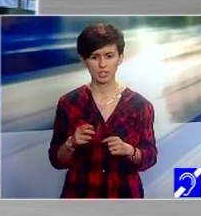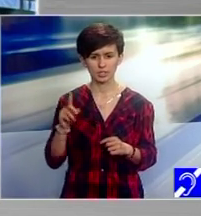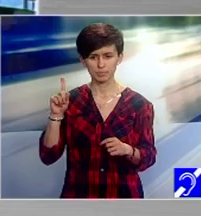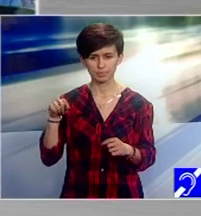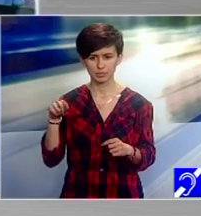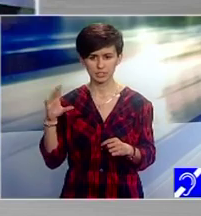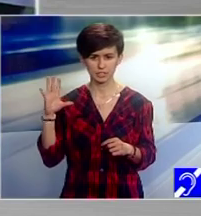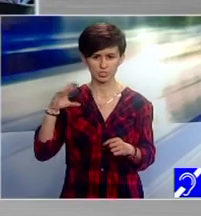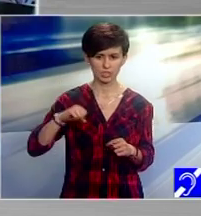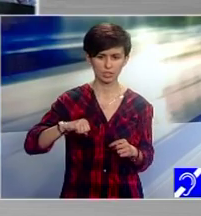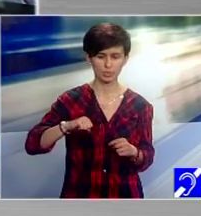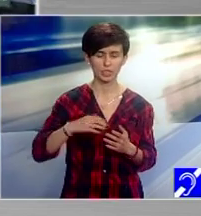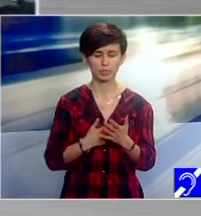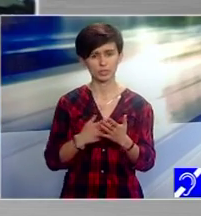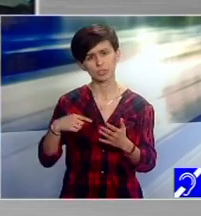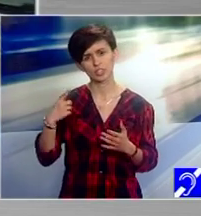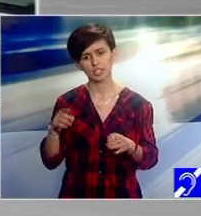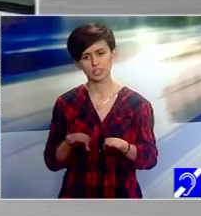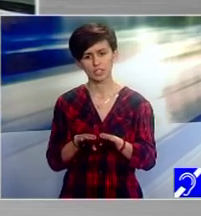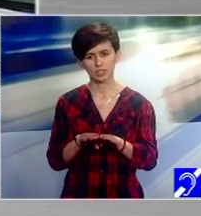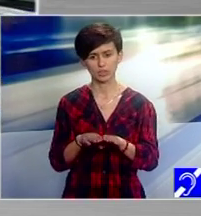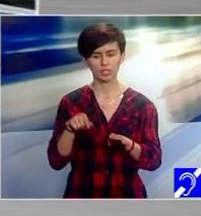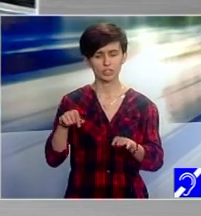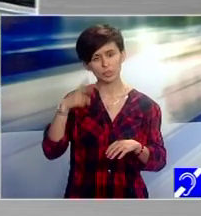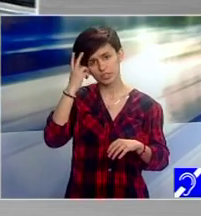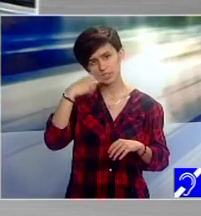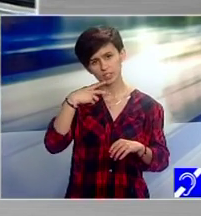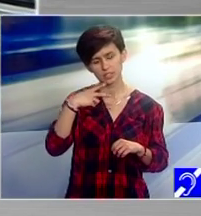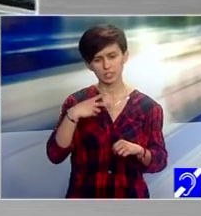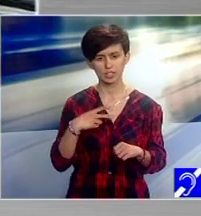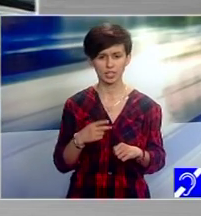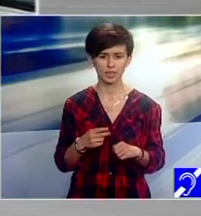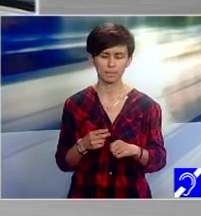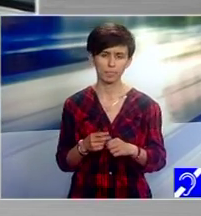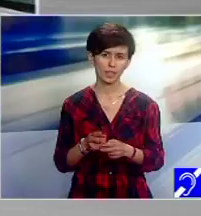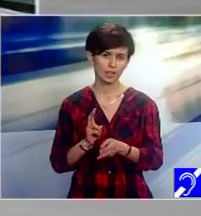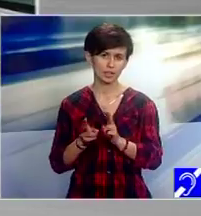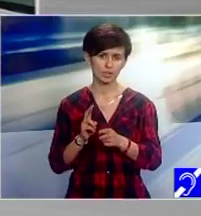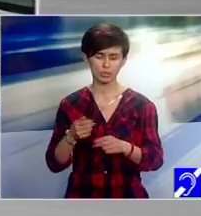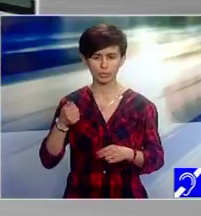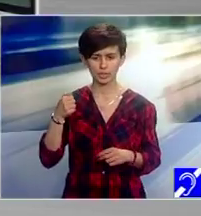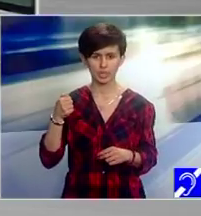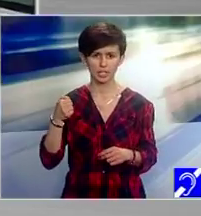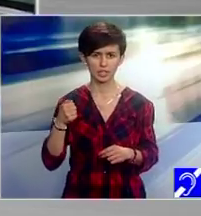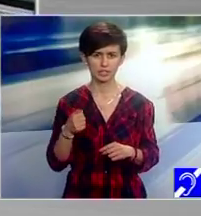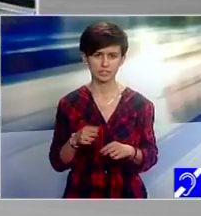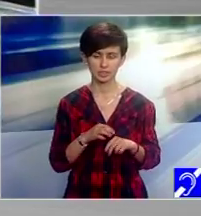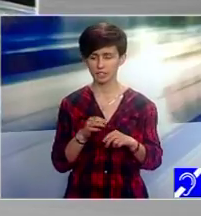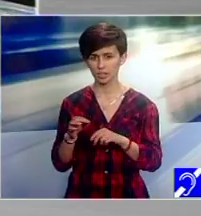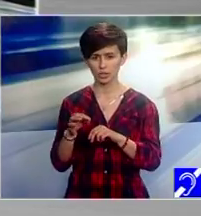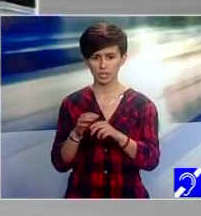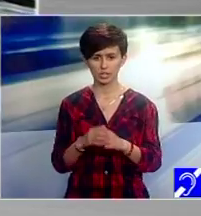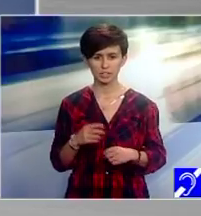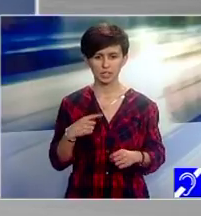pentru ca ceilalți colegi ai lui să înțeleagă modul în care Alex se orientează în lume. Un